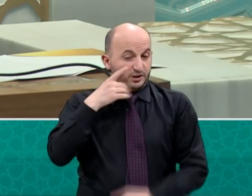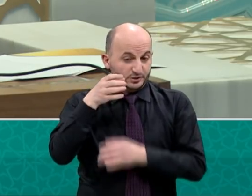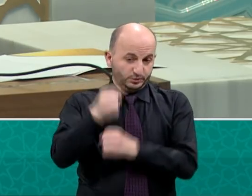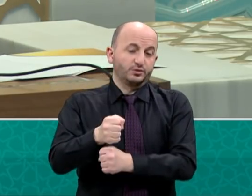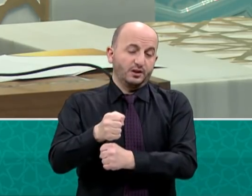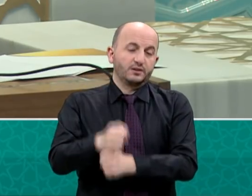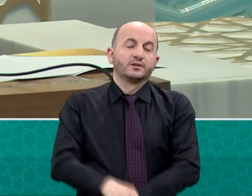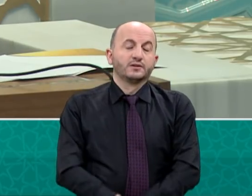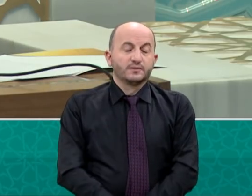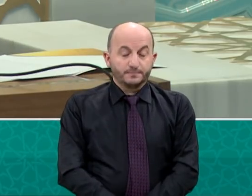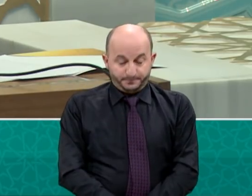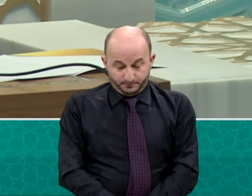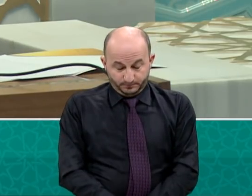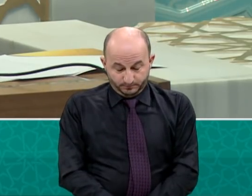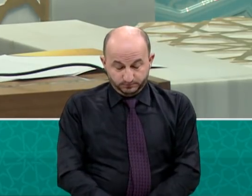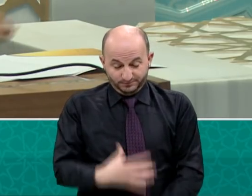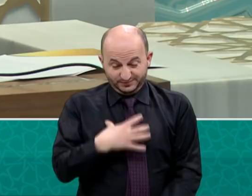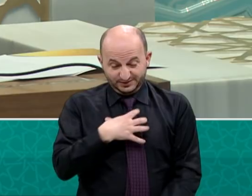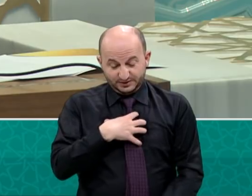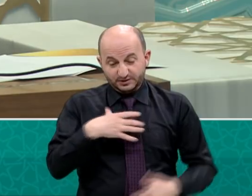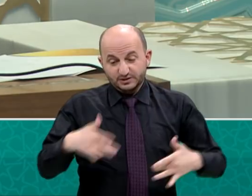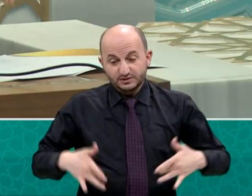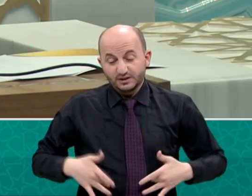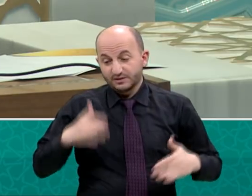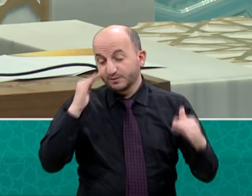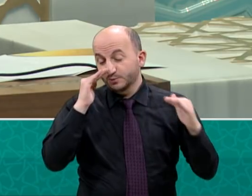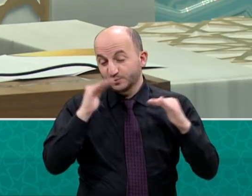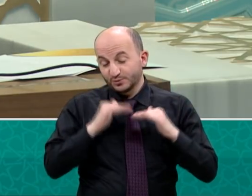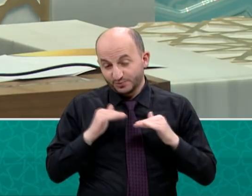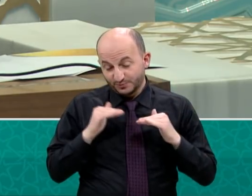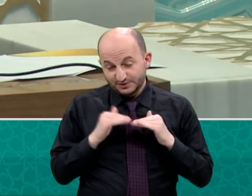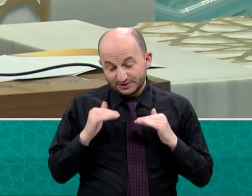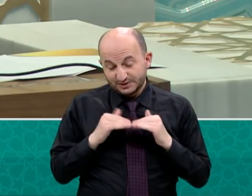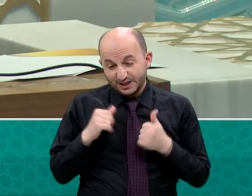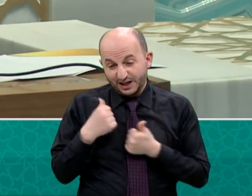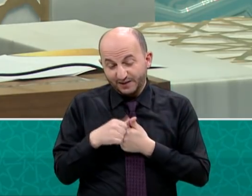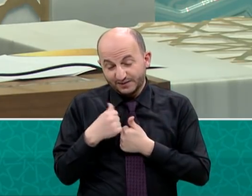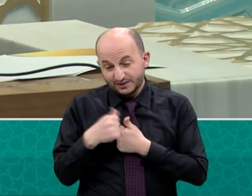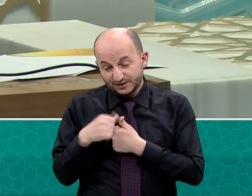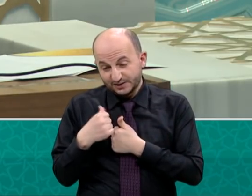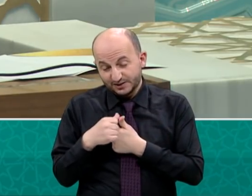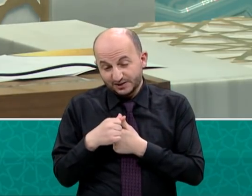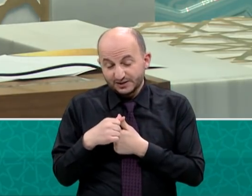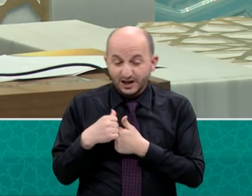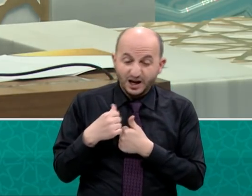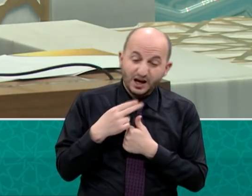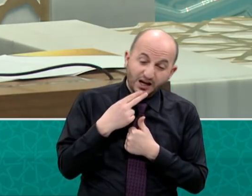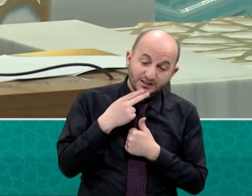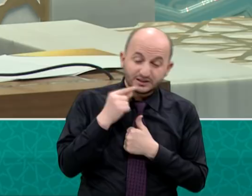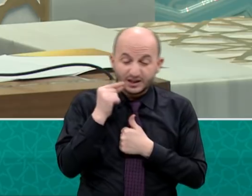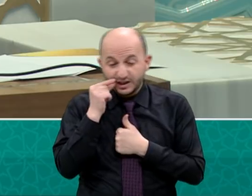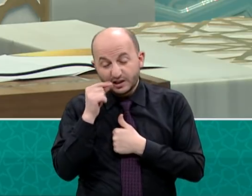tutarak kendi rızasına uygun bir şekilde bu evlilikleri, karı koca